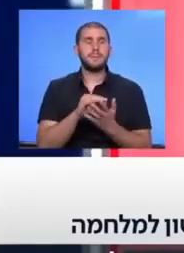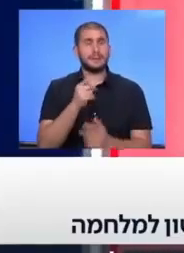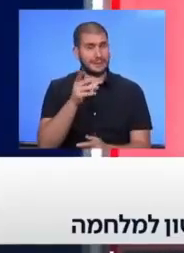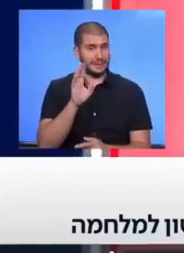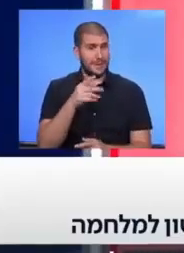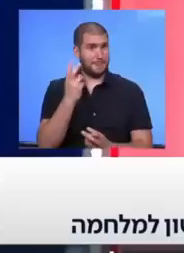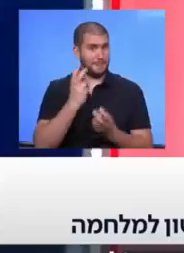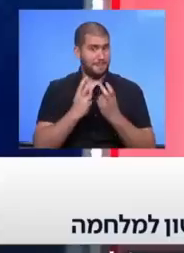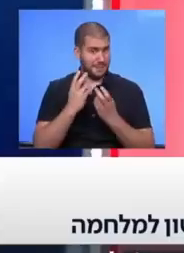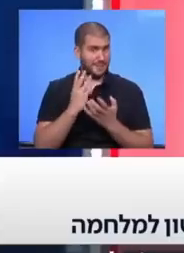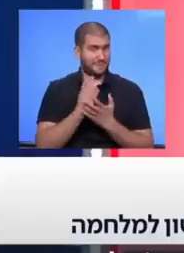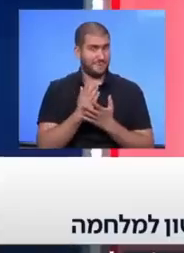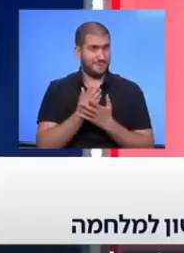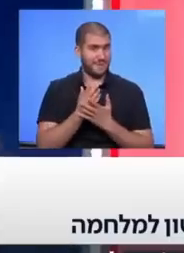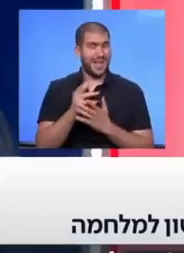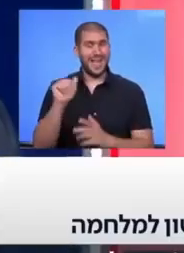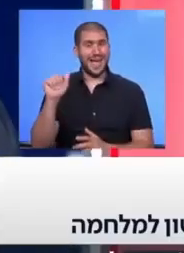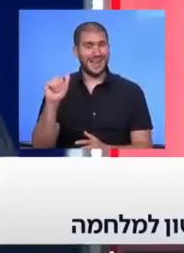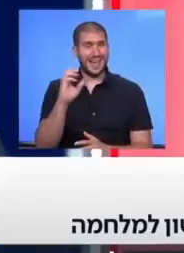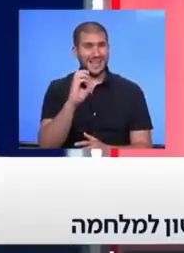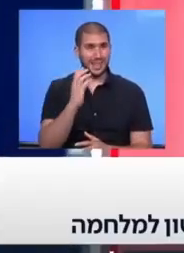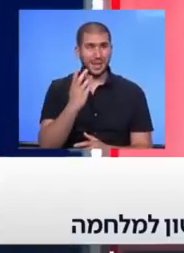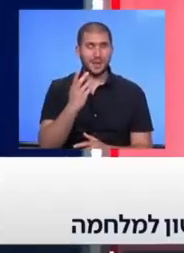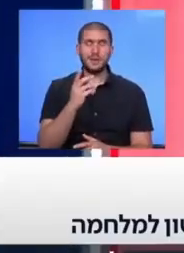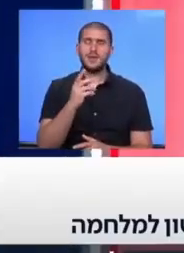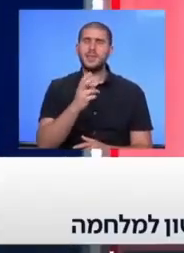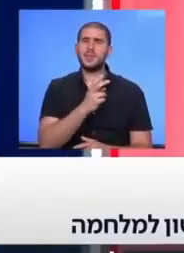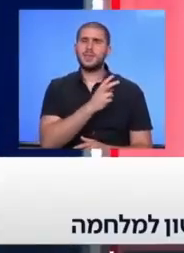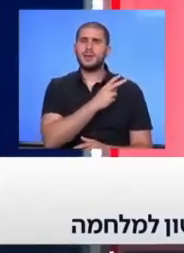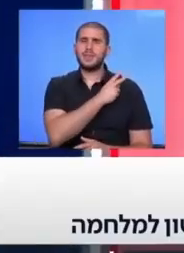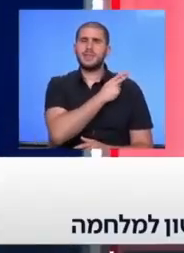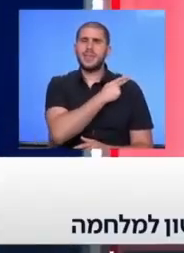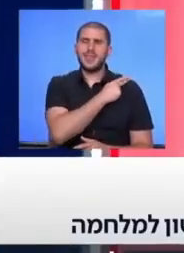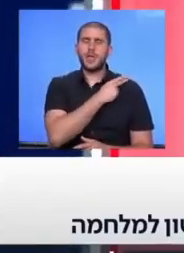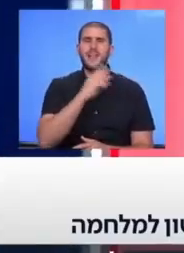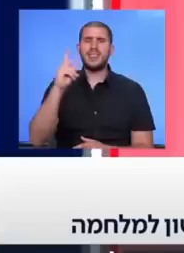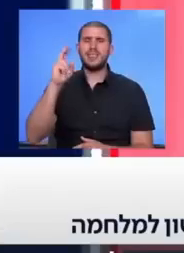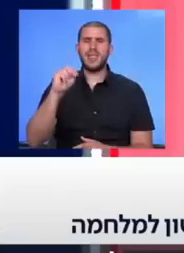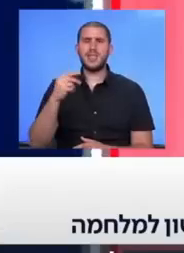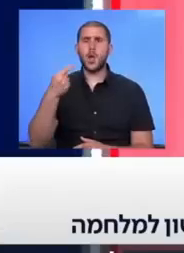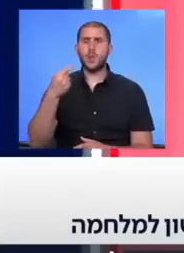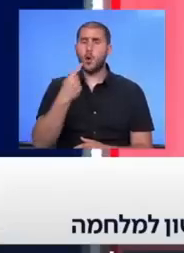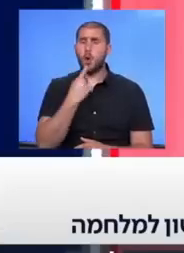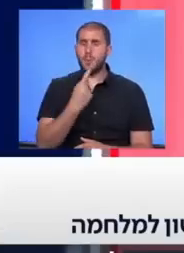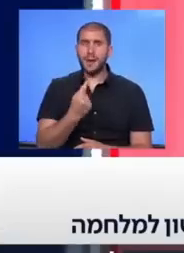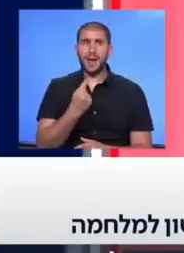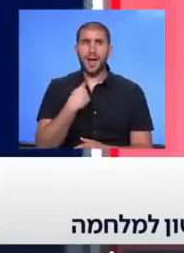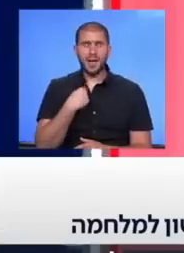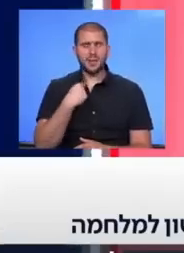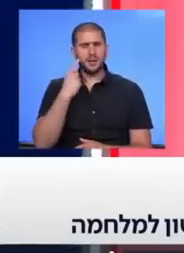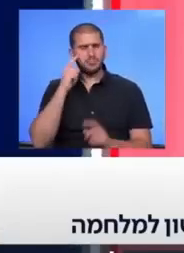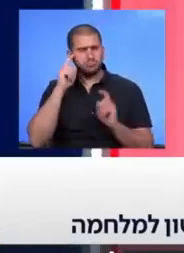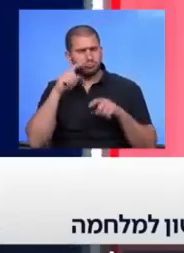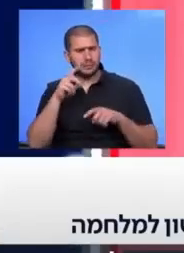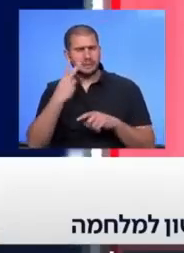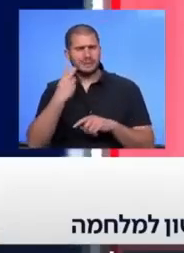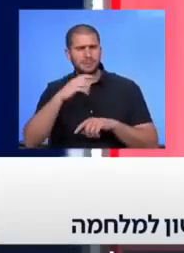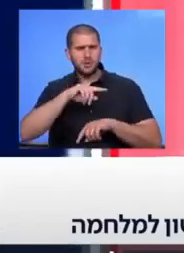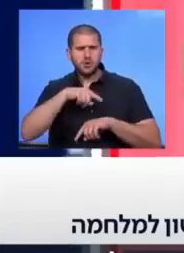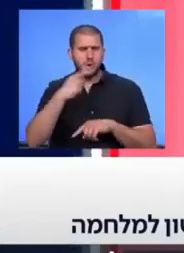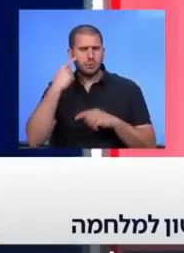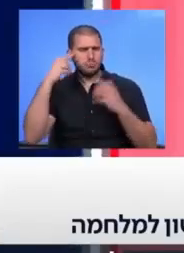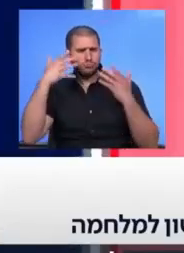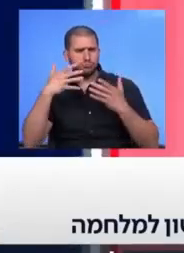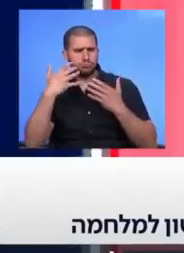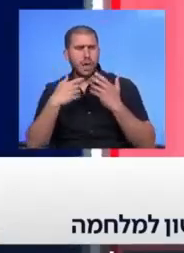מידע שמביא אותו אריאל כהנה, אוקיי. אומר, תת אלוף דן קולפוס, אומר, אני עבדתי על המבצע הזה 24/7 במשך כמה ימים.